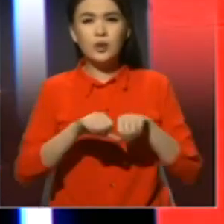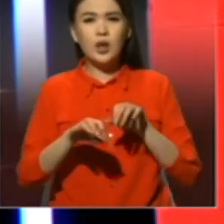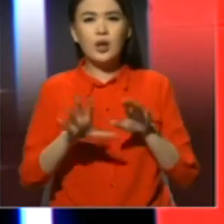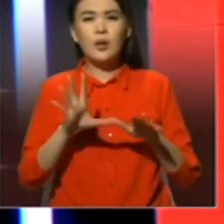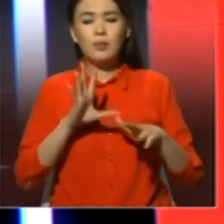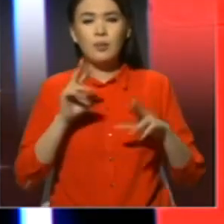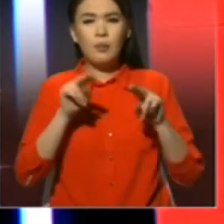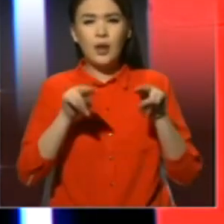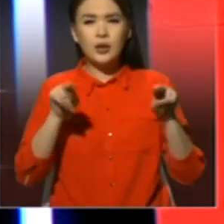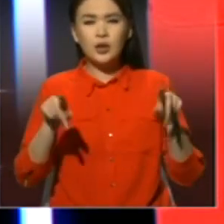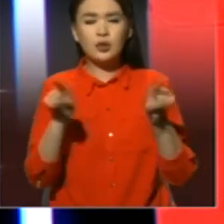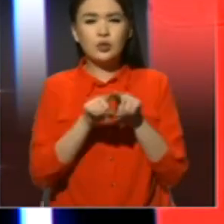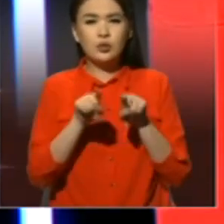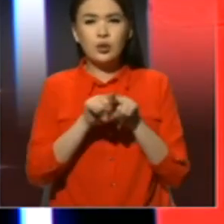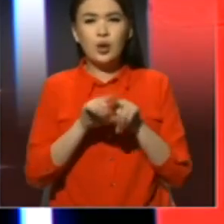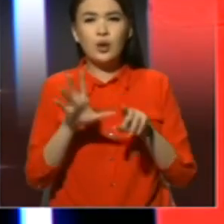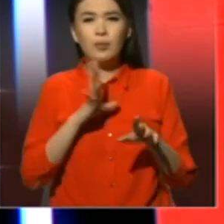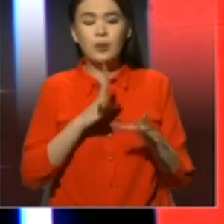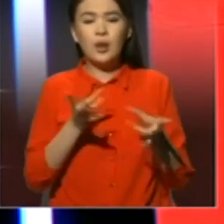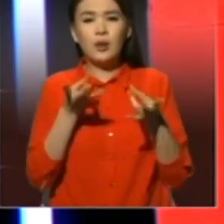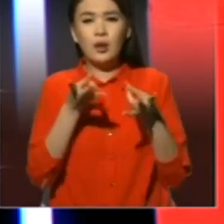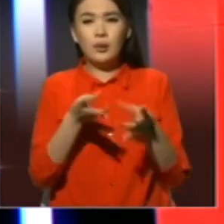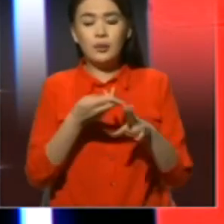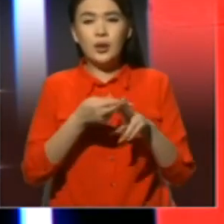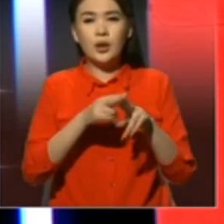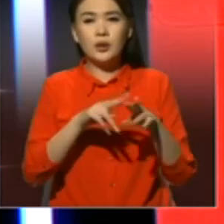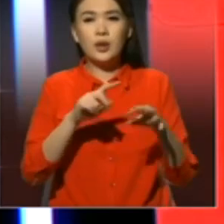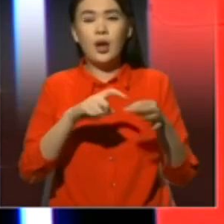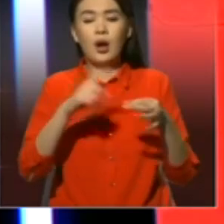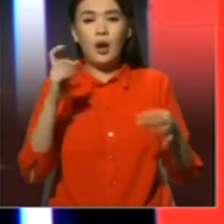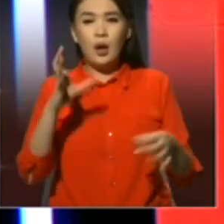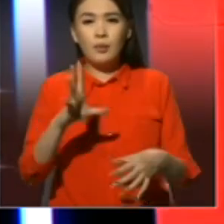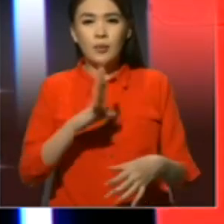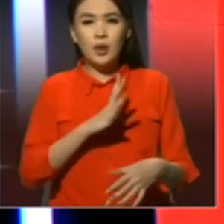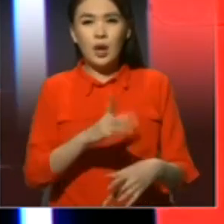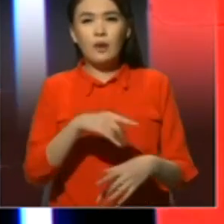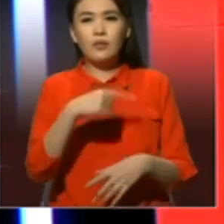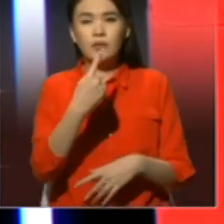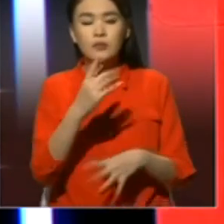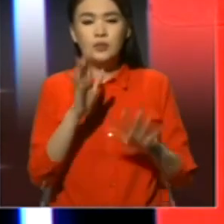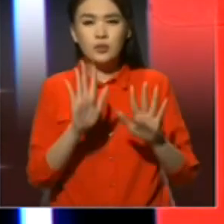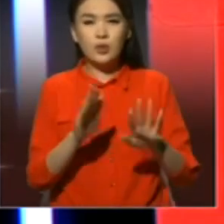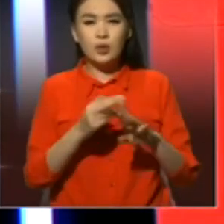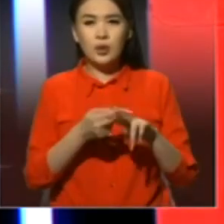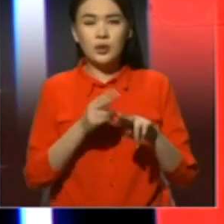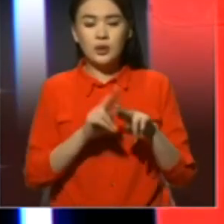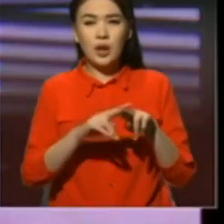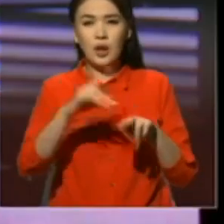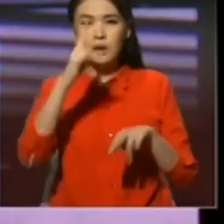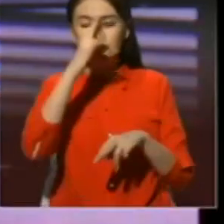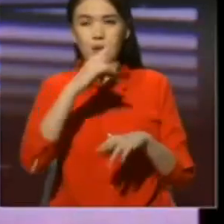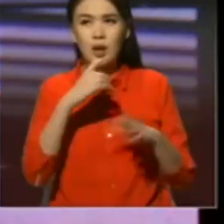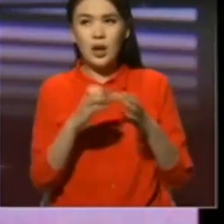партияның төрағасы емес, иә? Сіз жалғыз орынбасарыз деп айтсақ болады ғой енді Қазақстан халқы ассамблеясындағы.